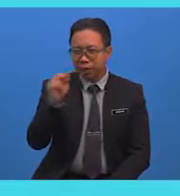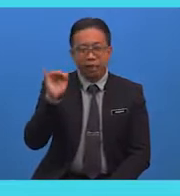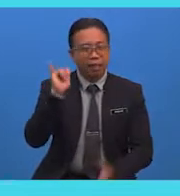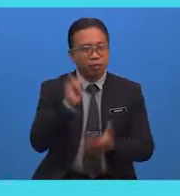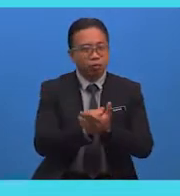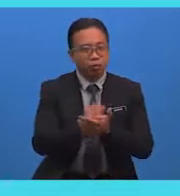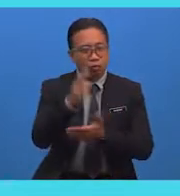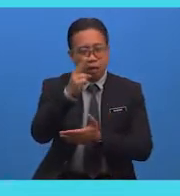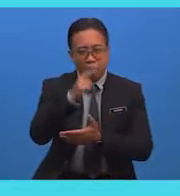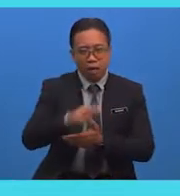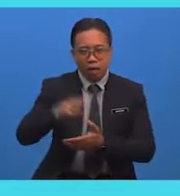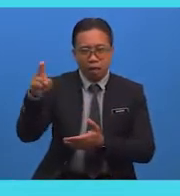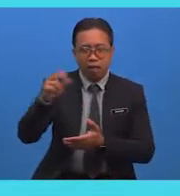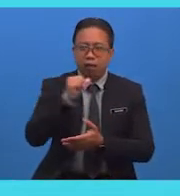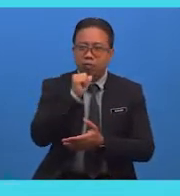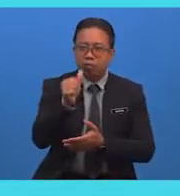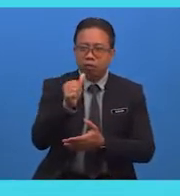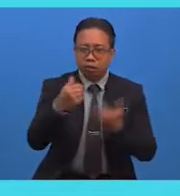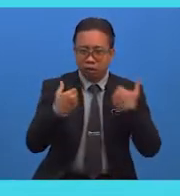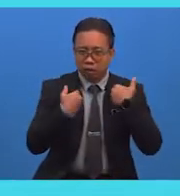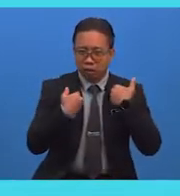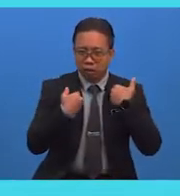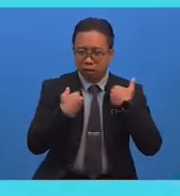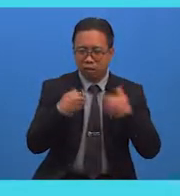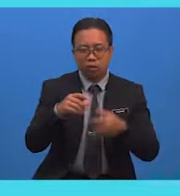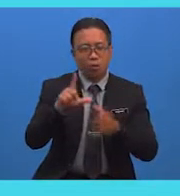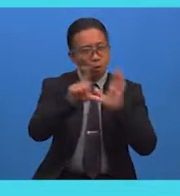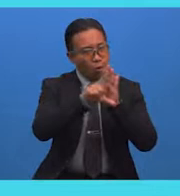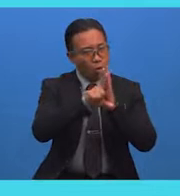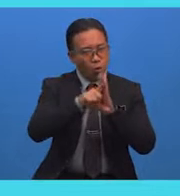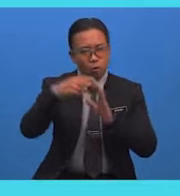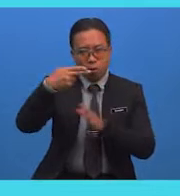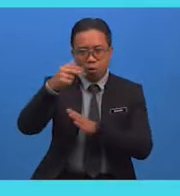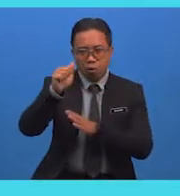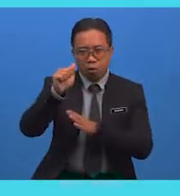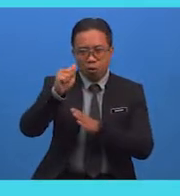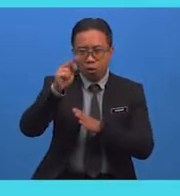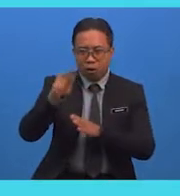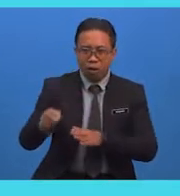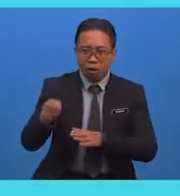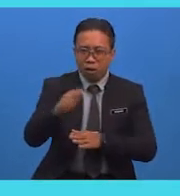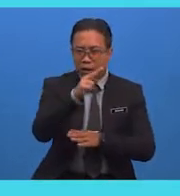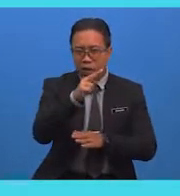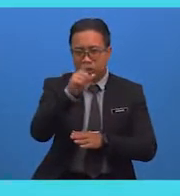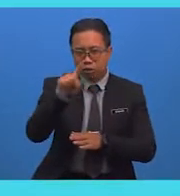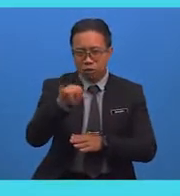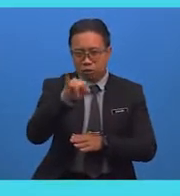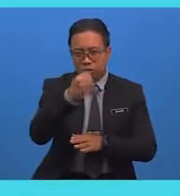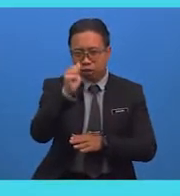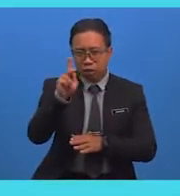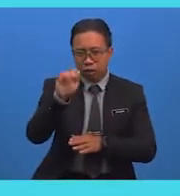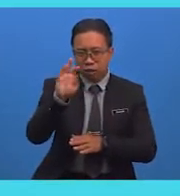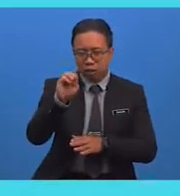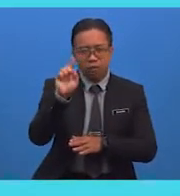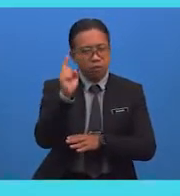halal, ianya bukan sekadar ada logo halal JAKIM atau pengharaman yang telah dinyatakan di dalam